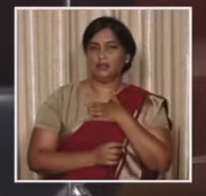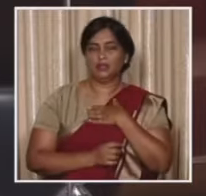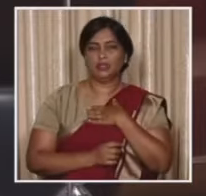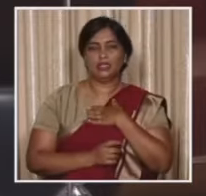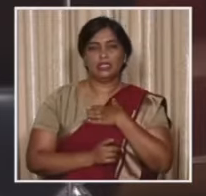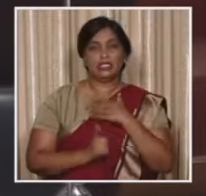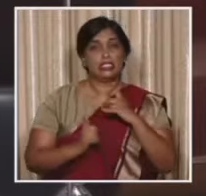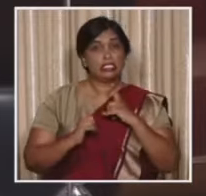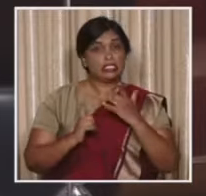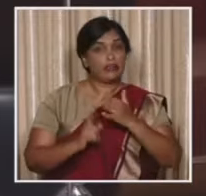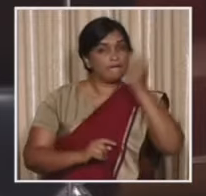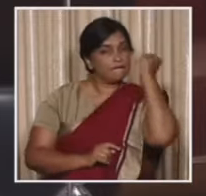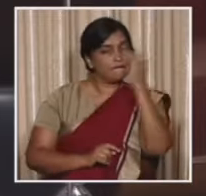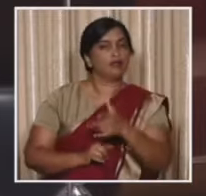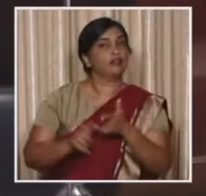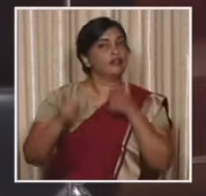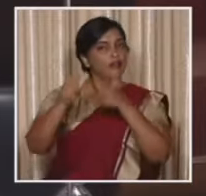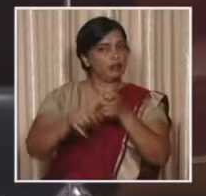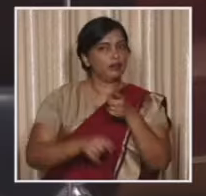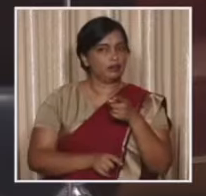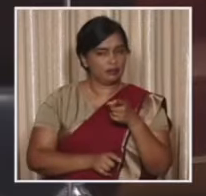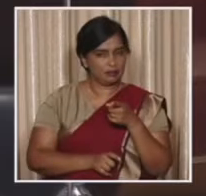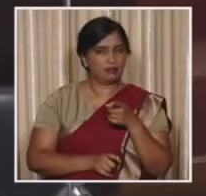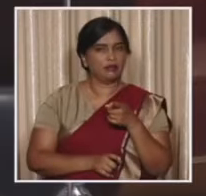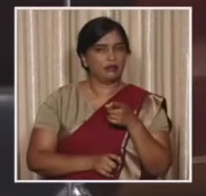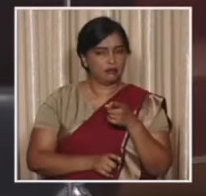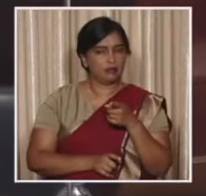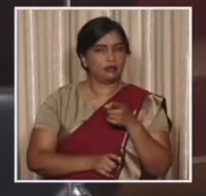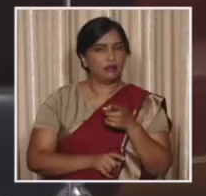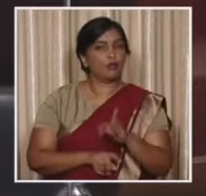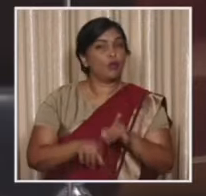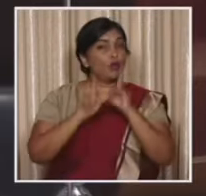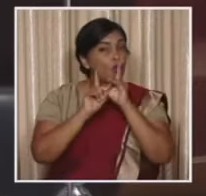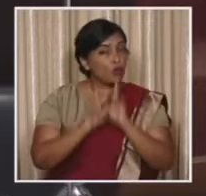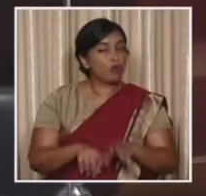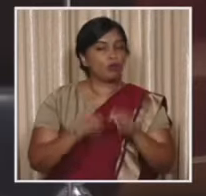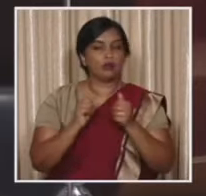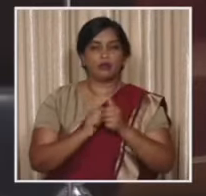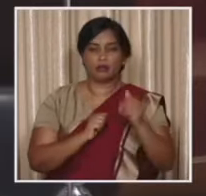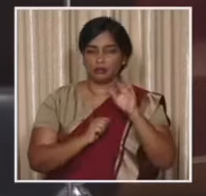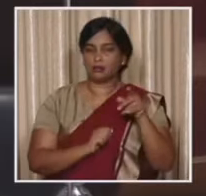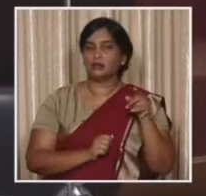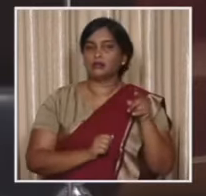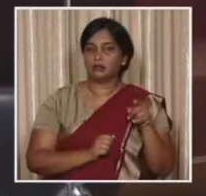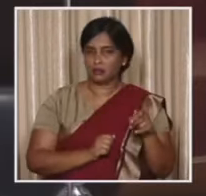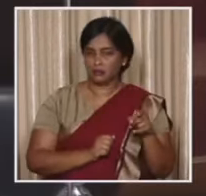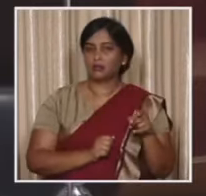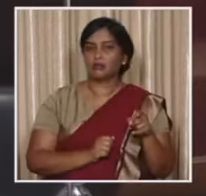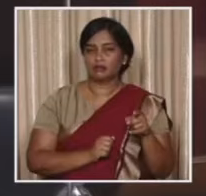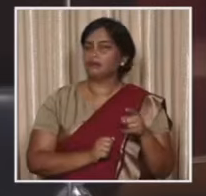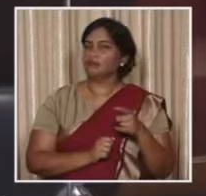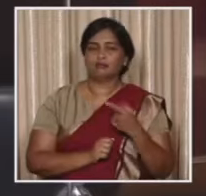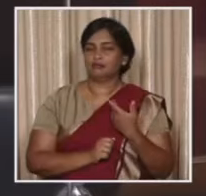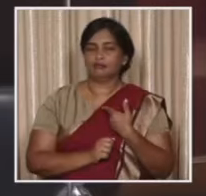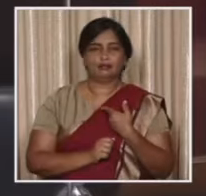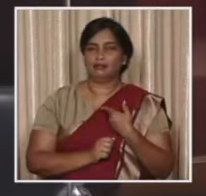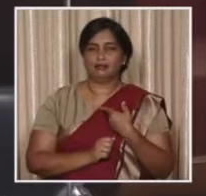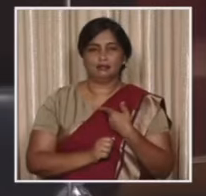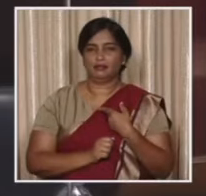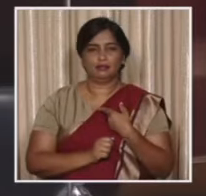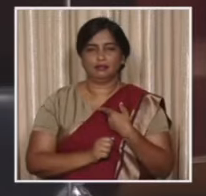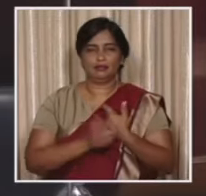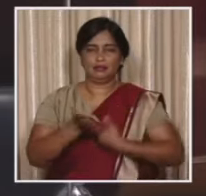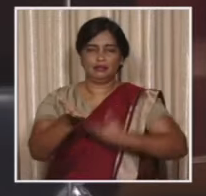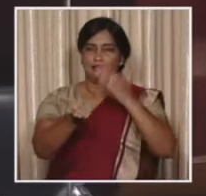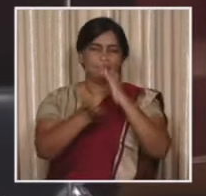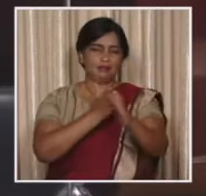Jiwi itu dah hani kerana beri dibe. Ini meiva ke beri kerana kotak. Apa ni kisah setempat sahaya